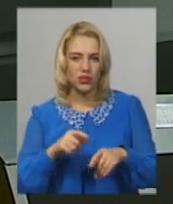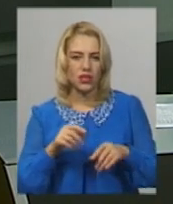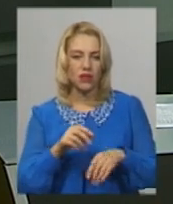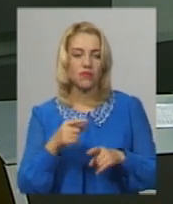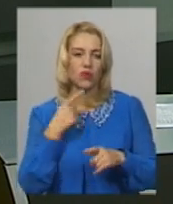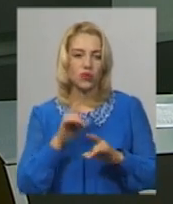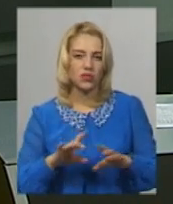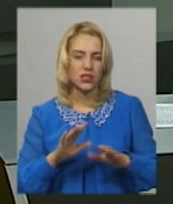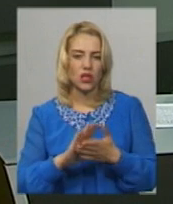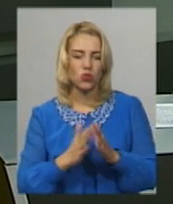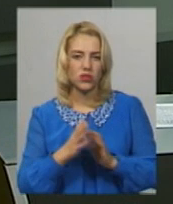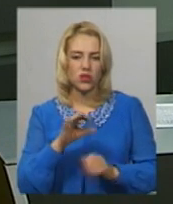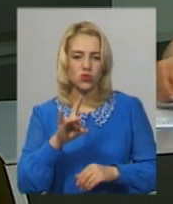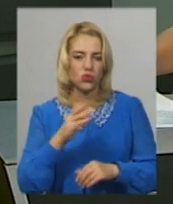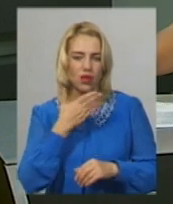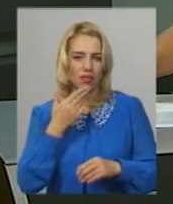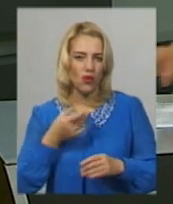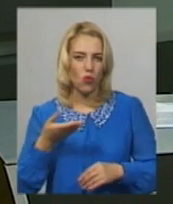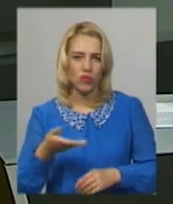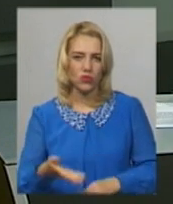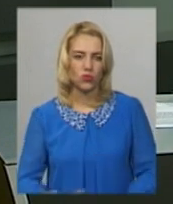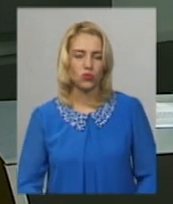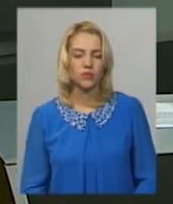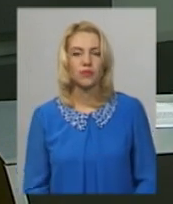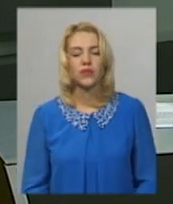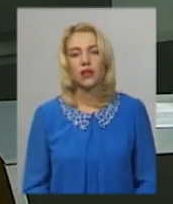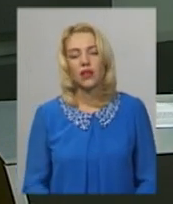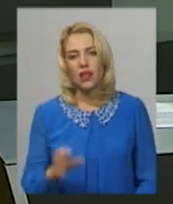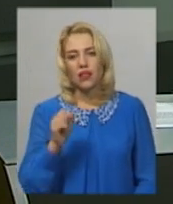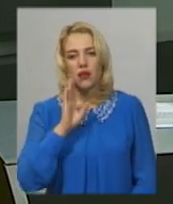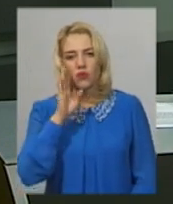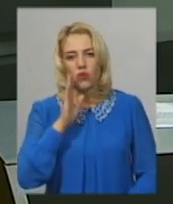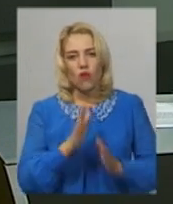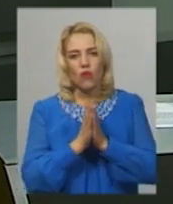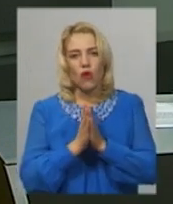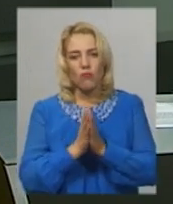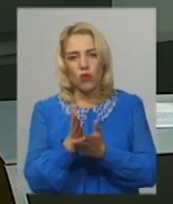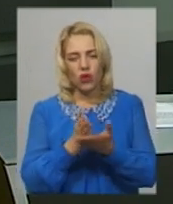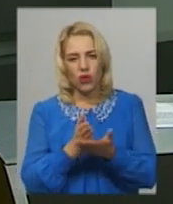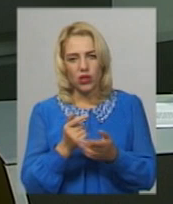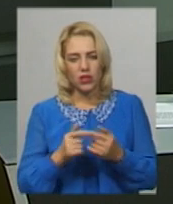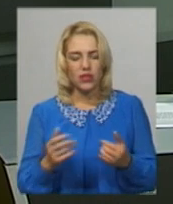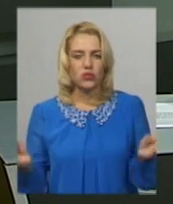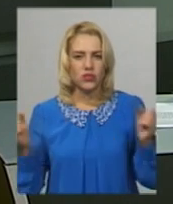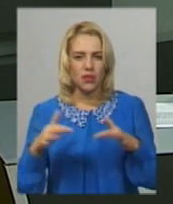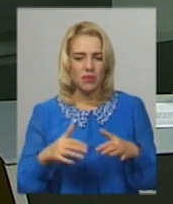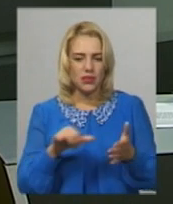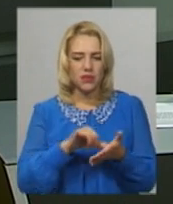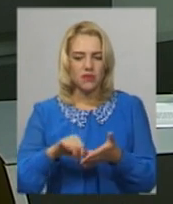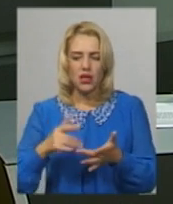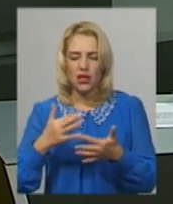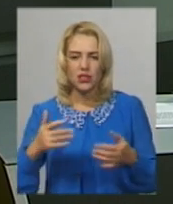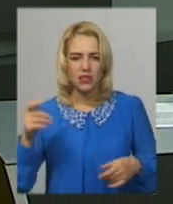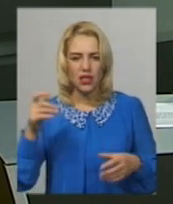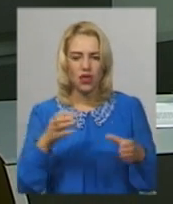щодо Артура Сторожука не коментують. На ранкову молитву сьогодні зібрались представники різних конфесій, влади, військові